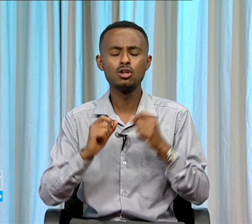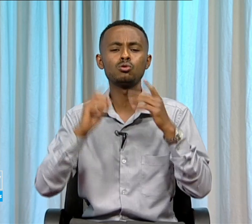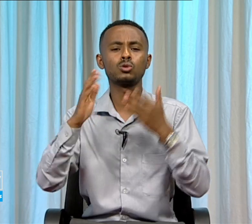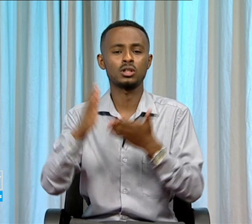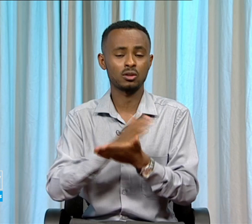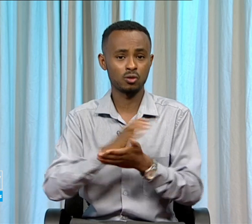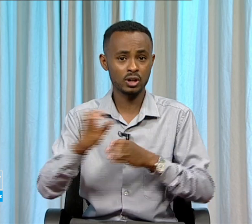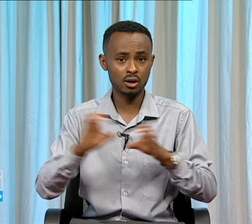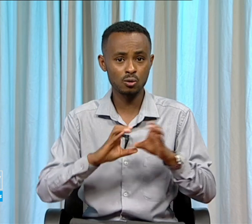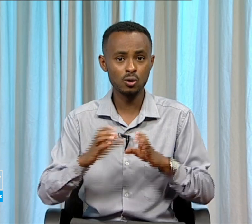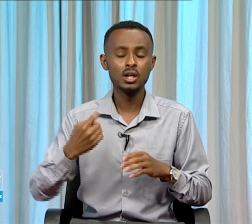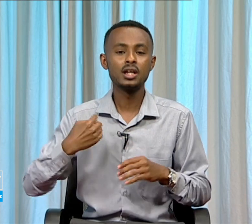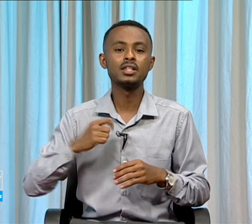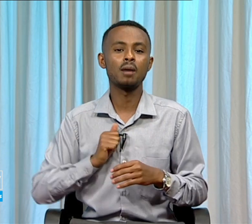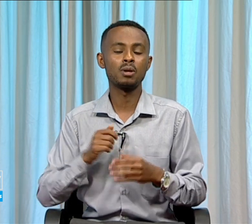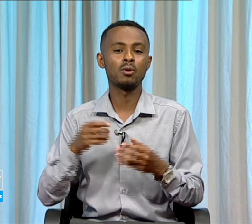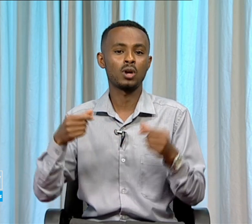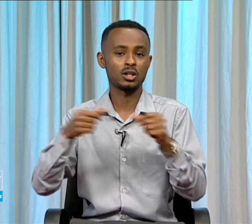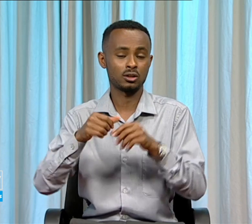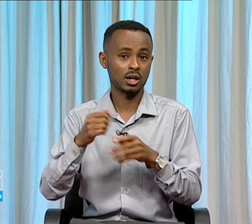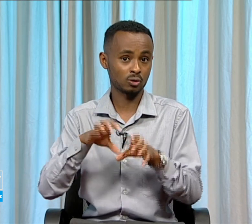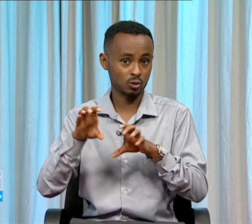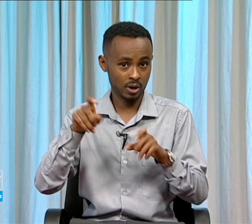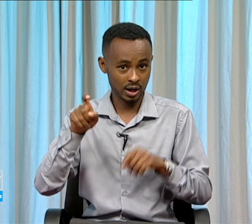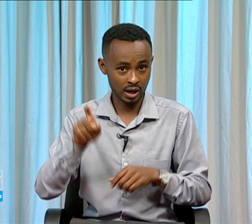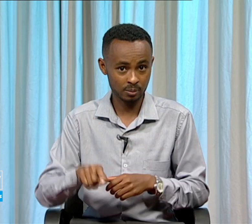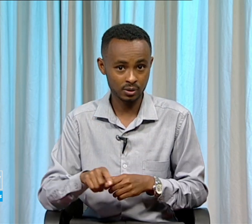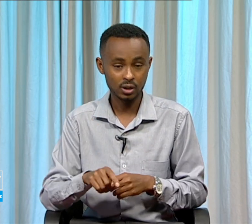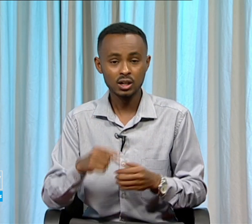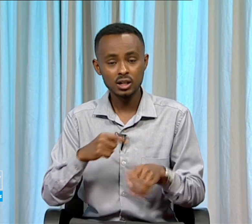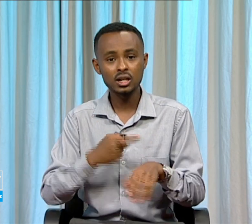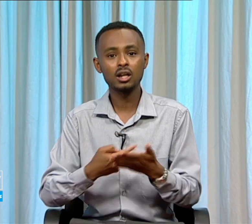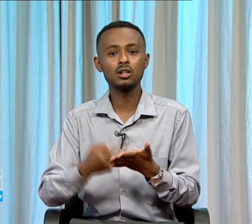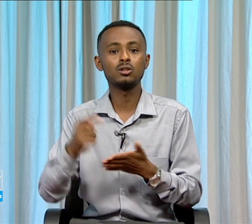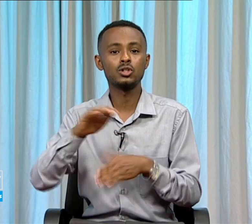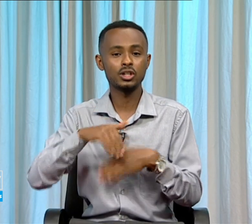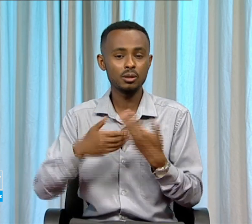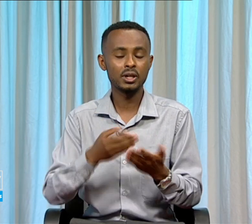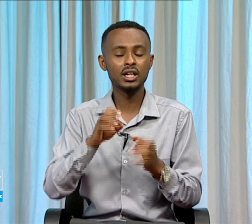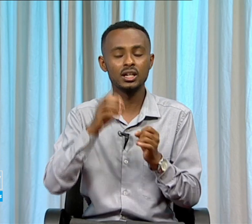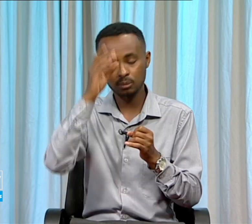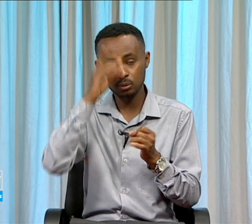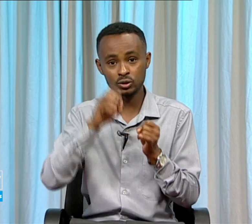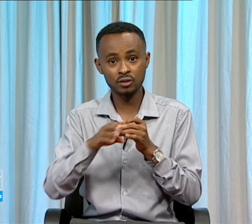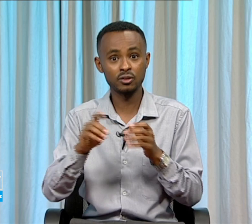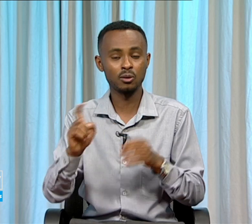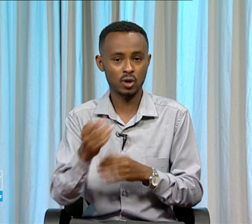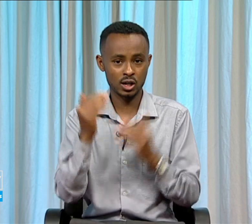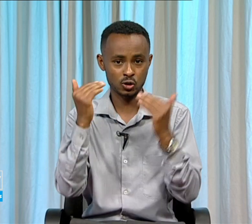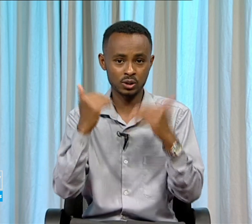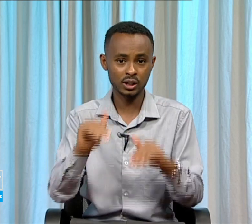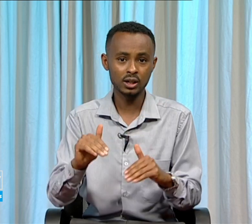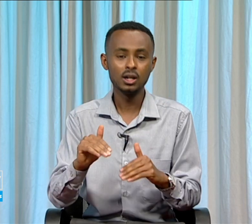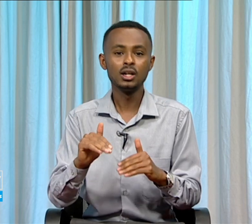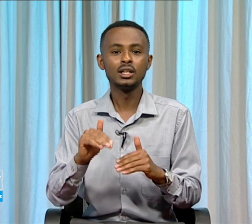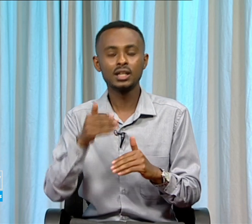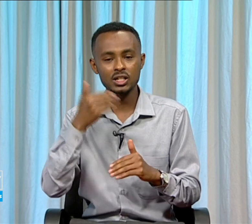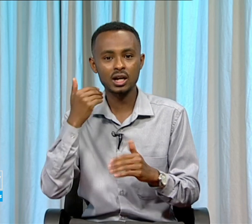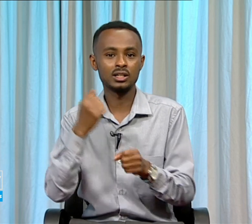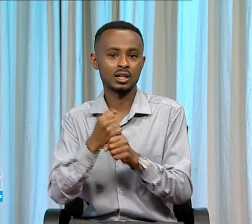ጉዳተኞች ንቁ ተሳትፎ እንዲያደርጉ እኛም የበኩላችንን አስተዋጽኦ ማድረግ አለብን። የዛሬ እንግዶቼ በኪነ ጥበቡ ዘርፍ እንደመሆናቸው